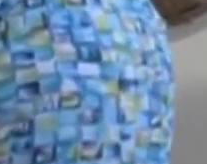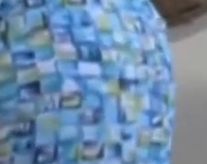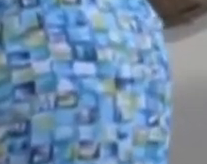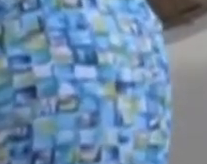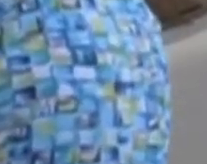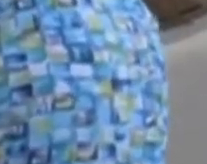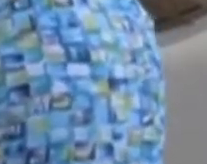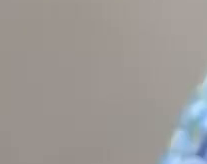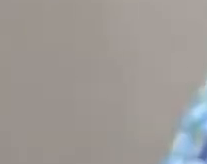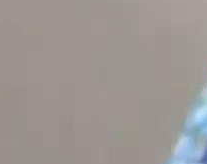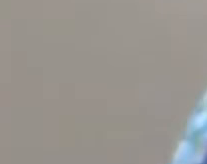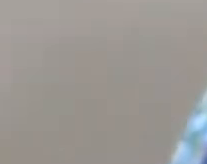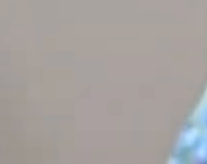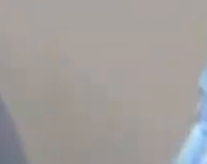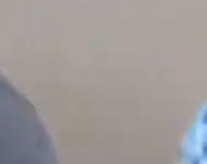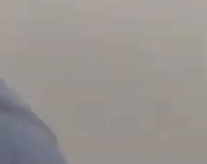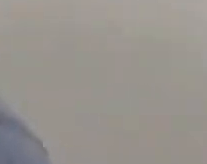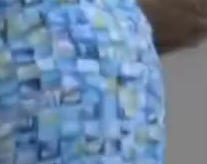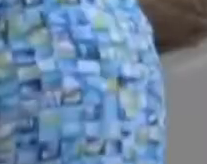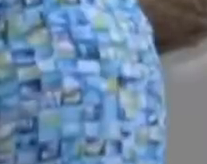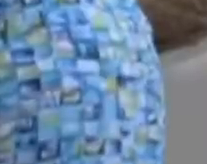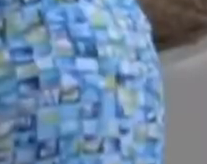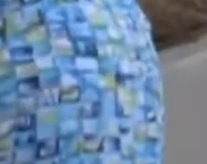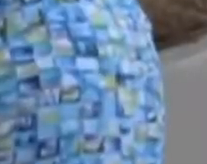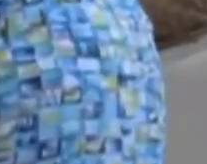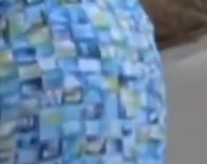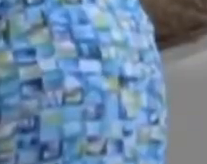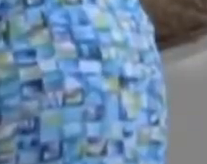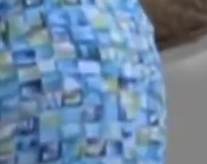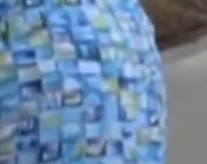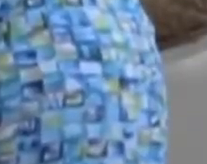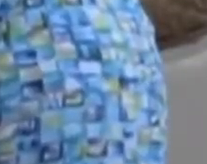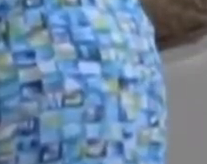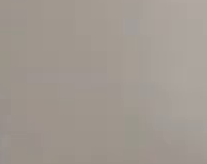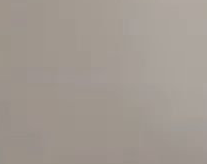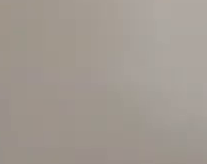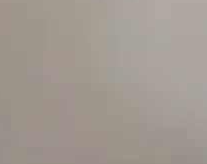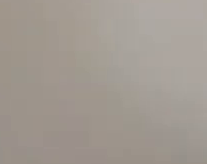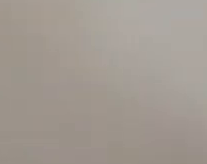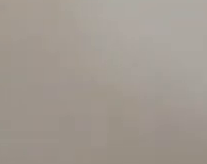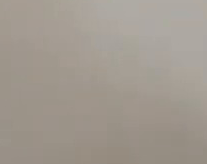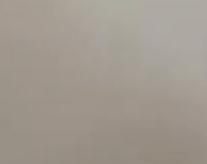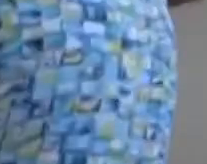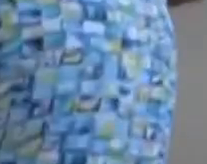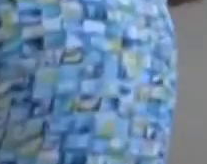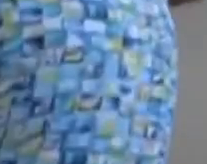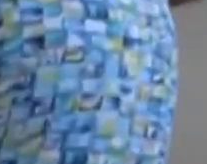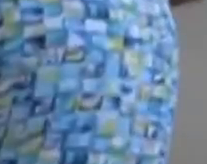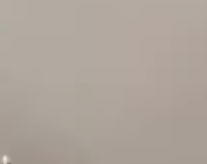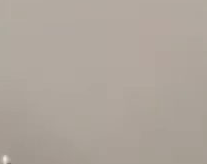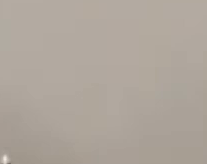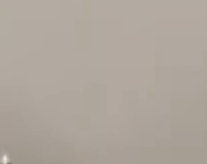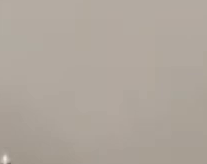ndani ndio uone. Au utaenda kuzisoma over breakfast? That is rude.